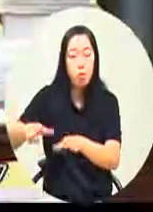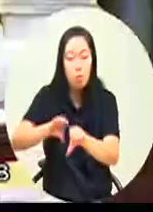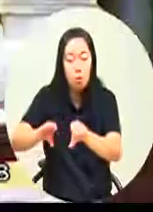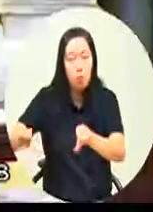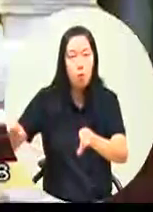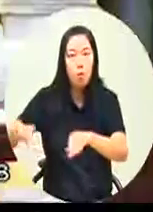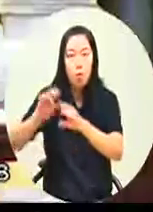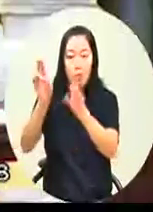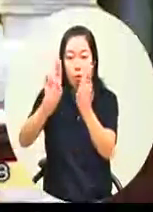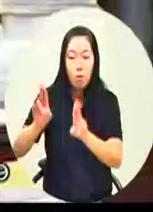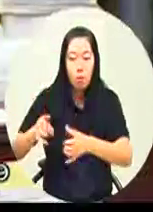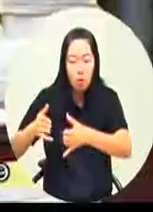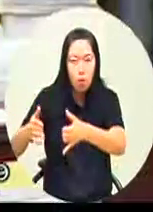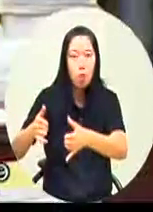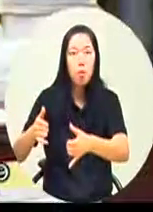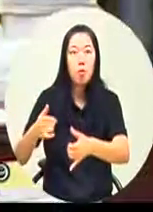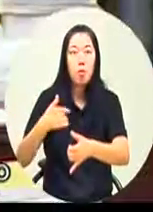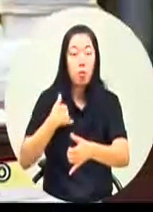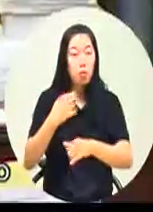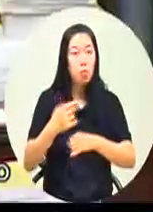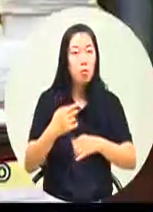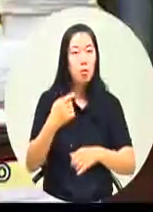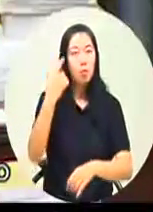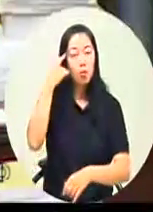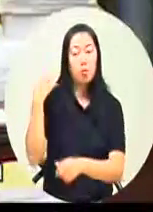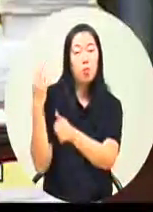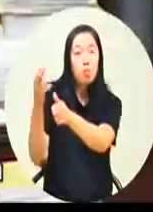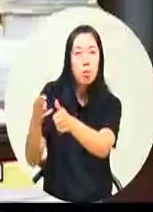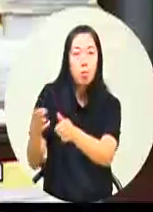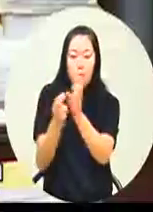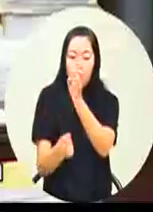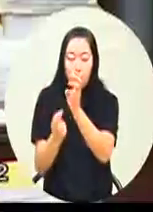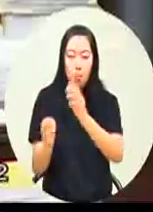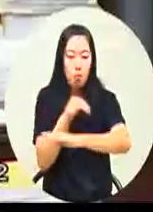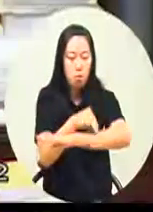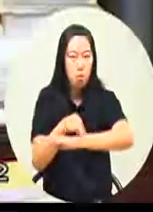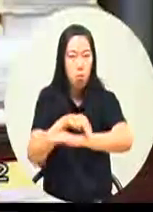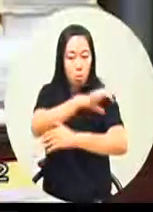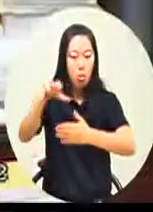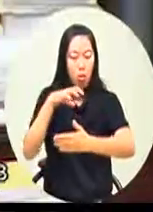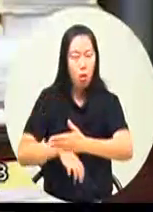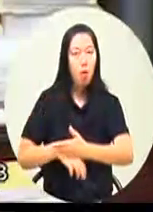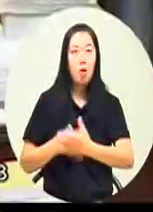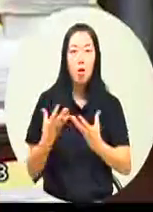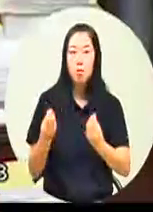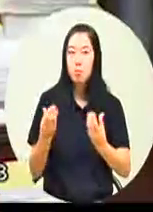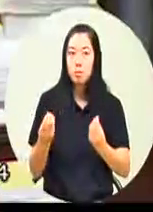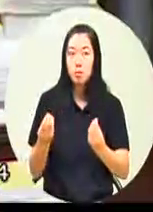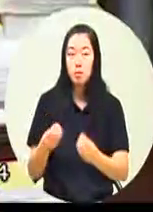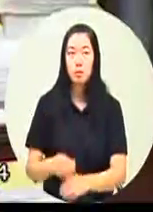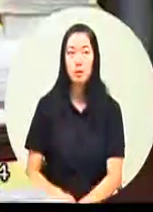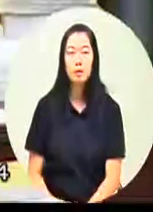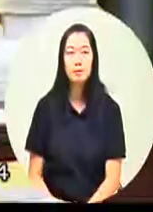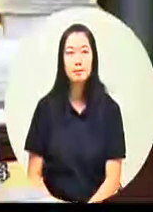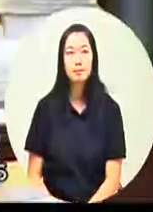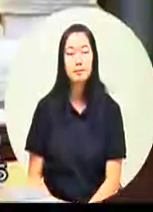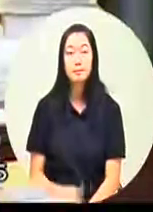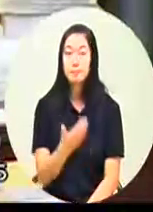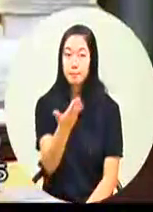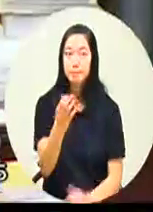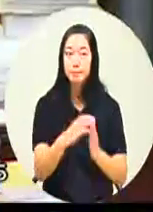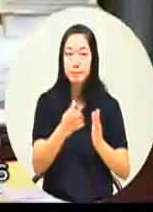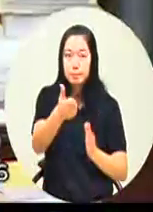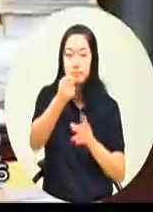这个都要，我相信你们现在发委托的细部设计一定没有包括这一项，可能了，我不晓得哈。那请是不是局